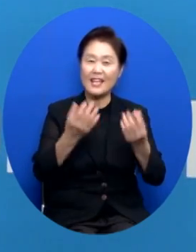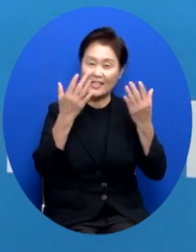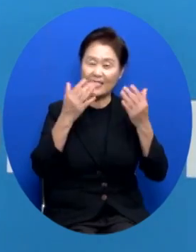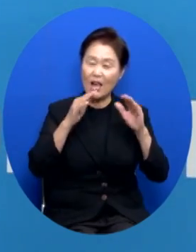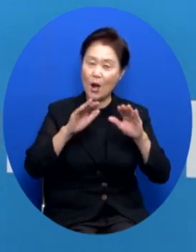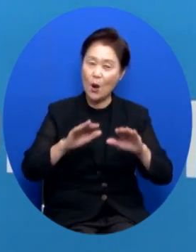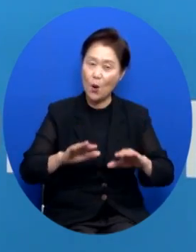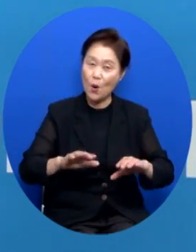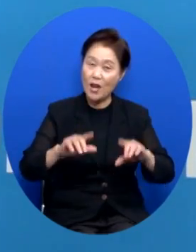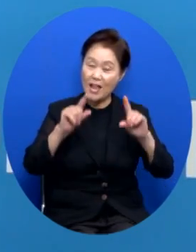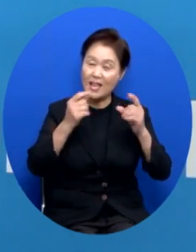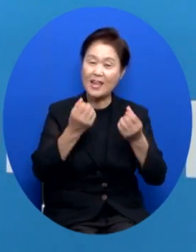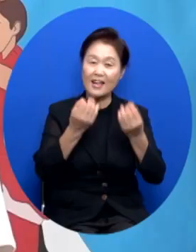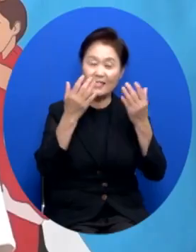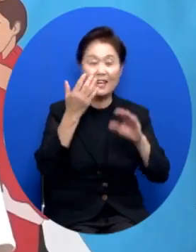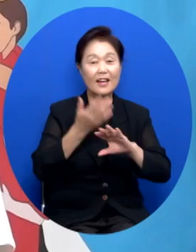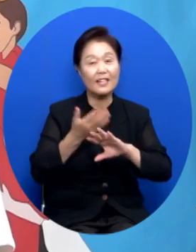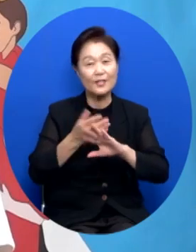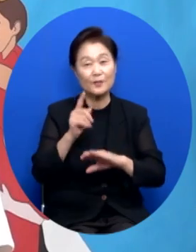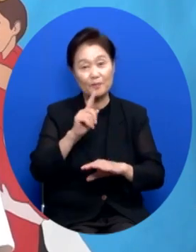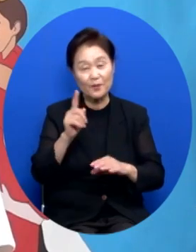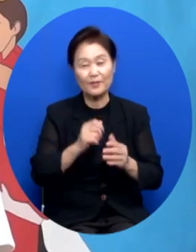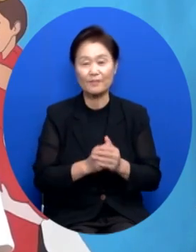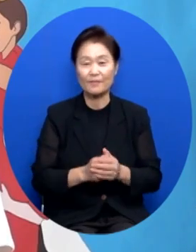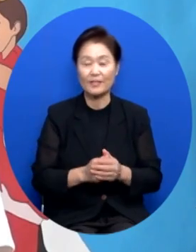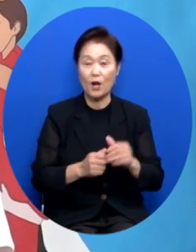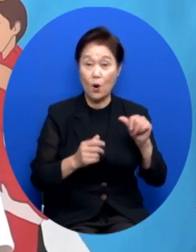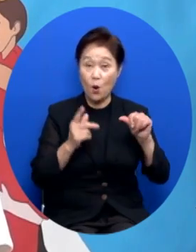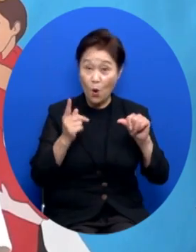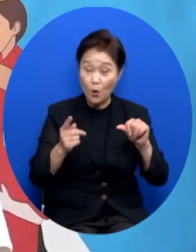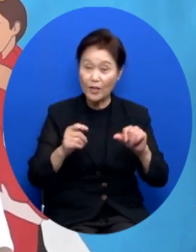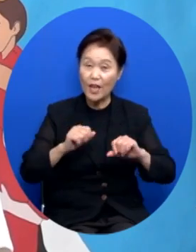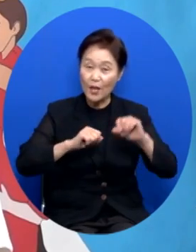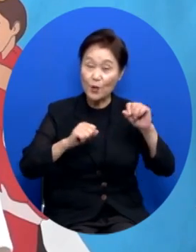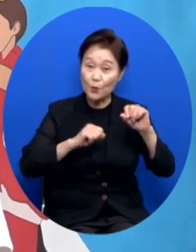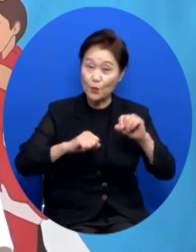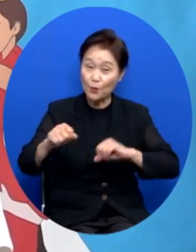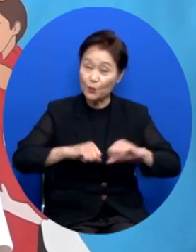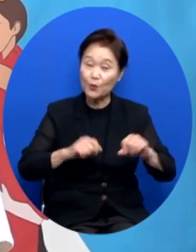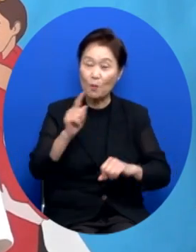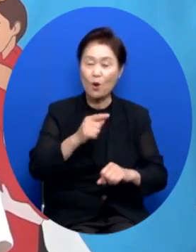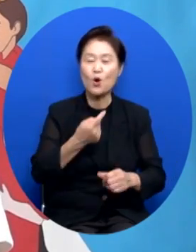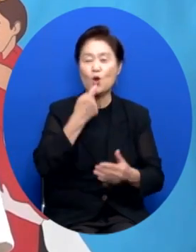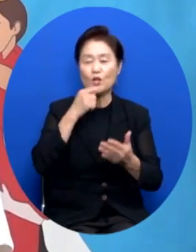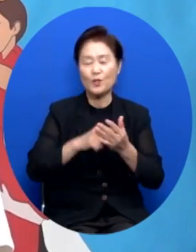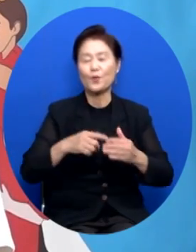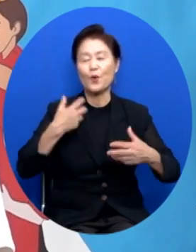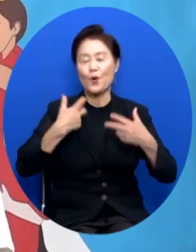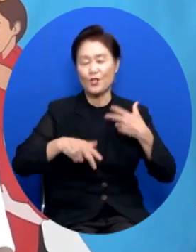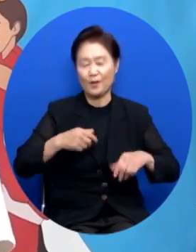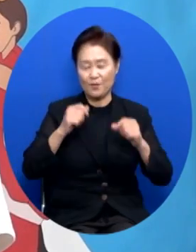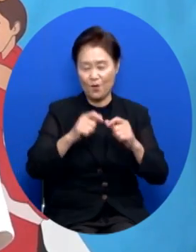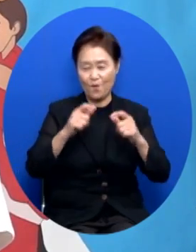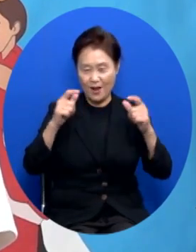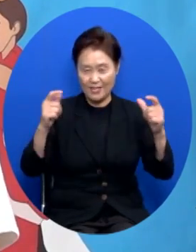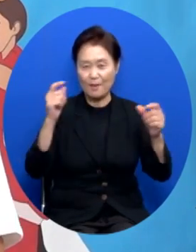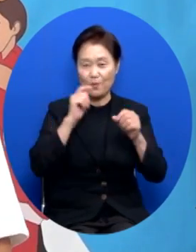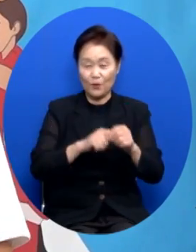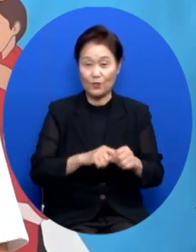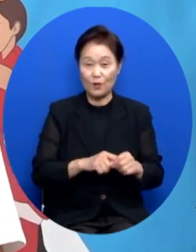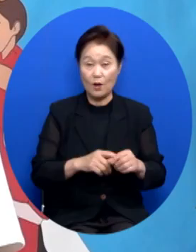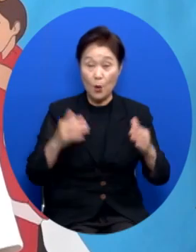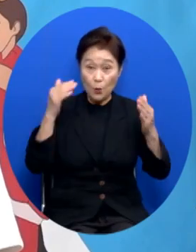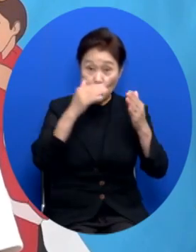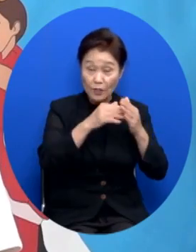행사가 다른 점이 있다면 어떤 점일까요? 5K 운동은 쉽고 즐겁다는 인식을 확산시키기 위해서